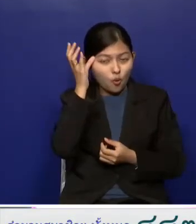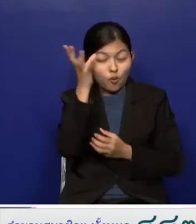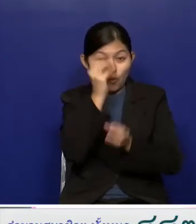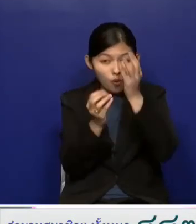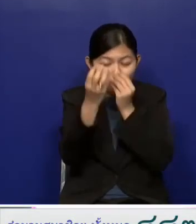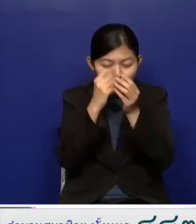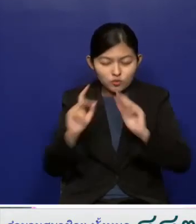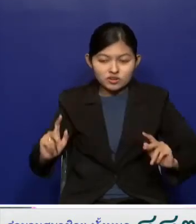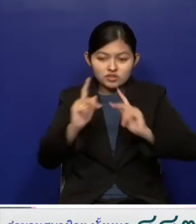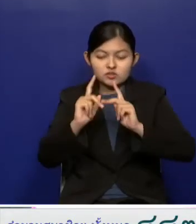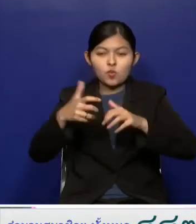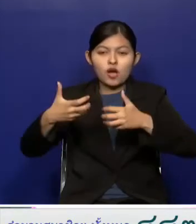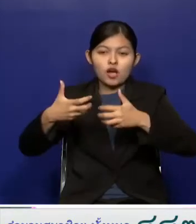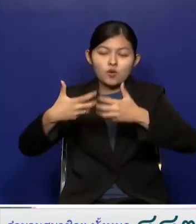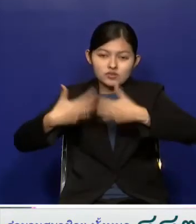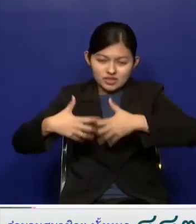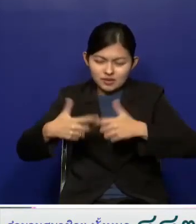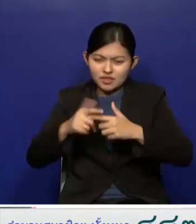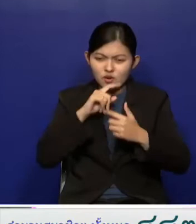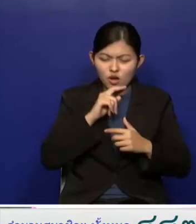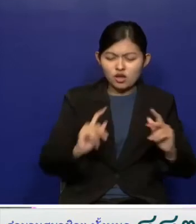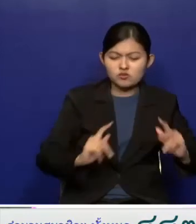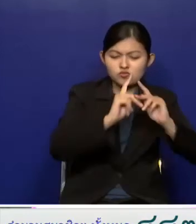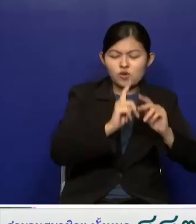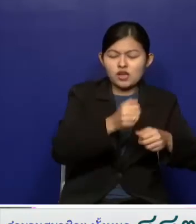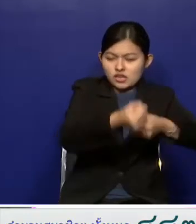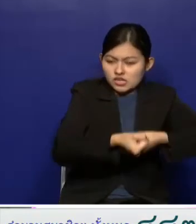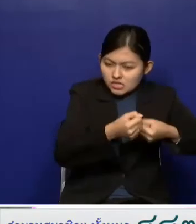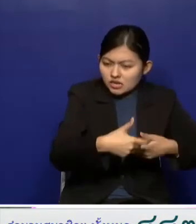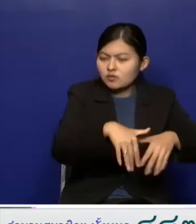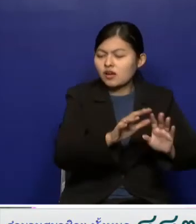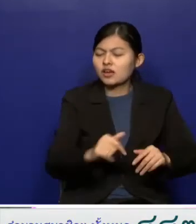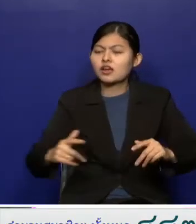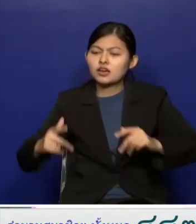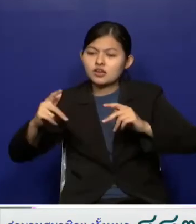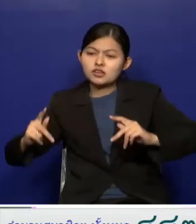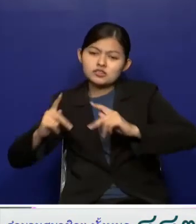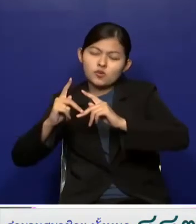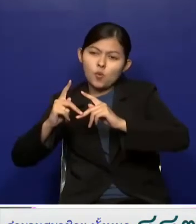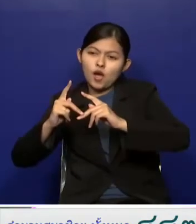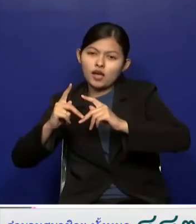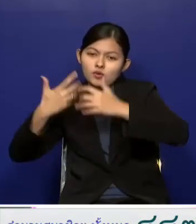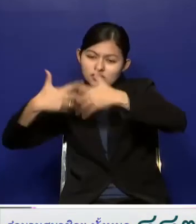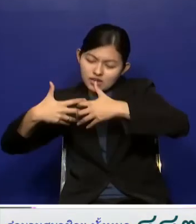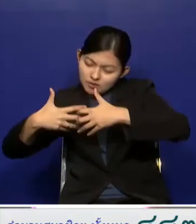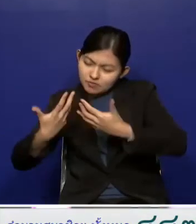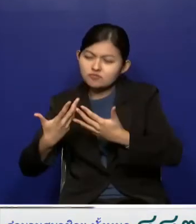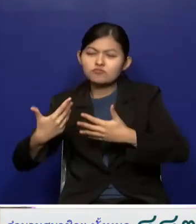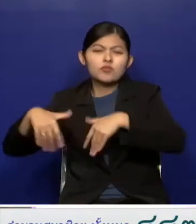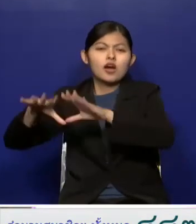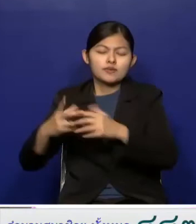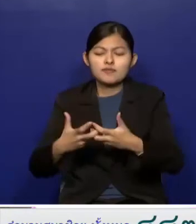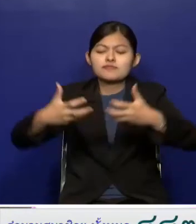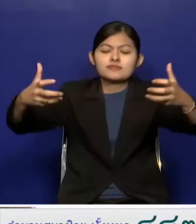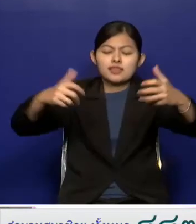รรมแต่นี่กระทรวงเกษตรก็ลงทะเบียนไปกระทรวงอุตสาหกรรมก็ลงทะเบียนครับก็ทำให้ข้อมูลต่างๆทำ